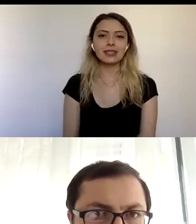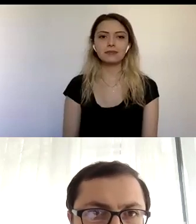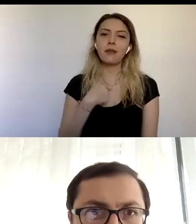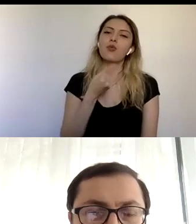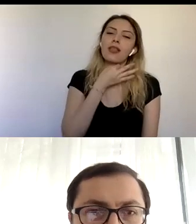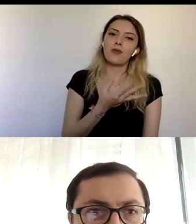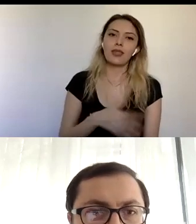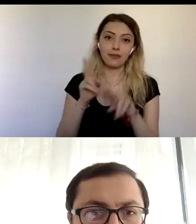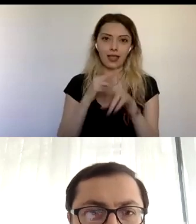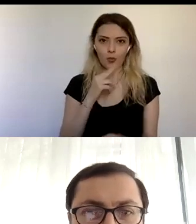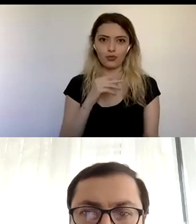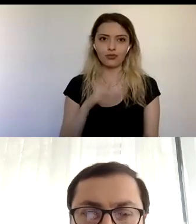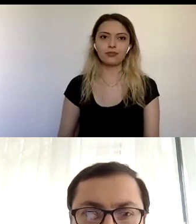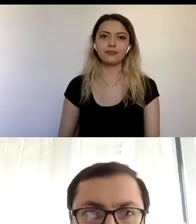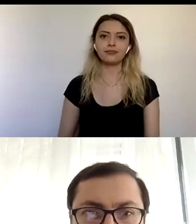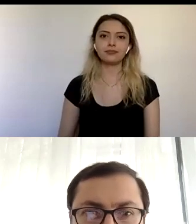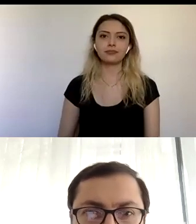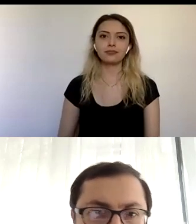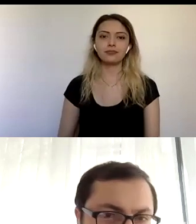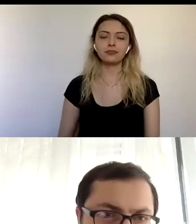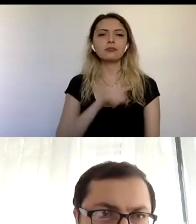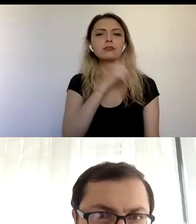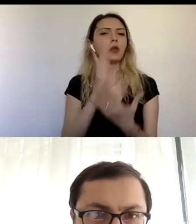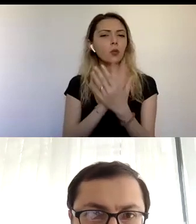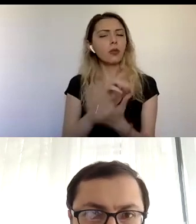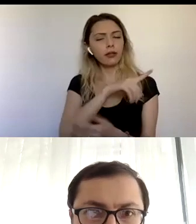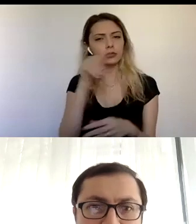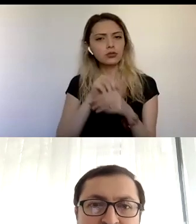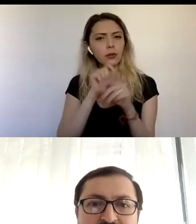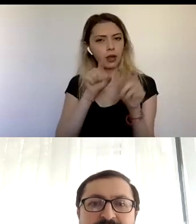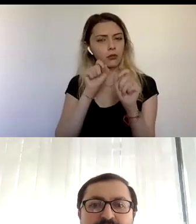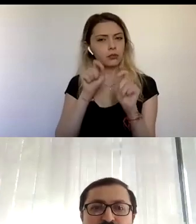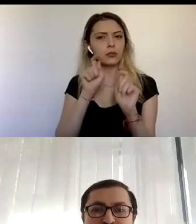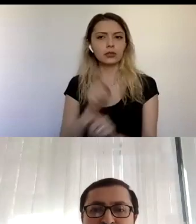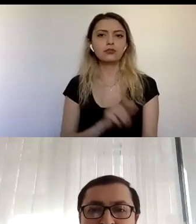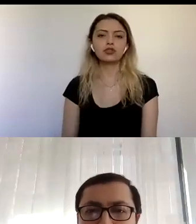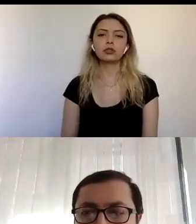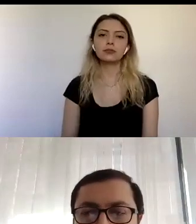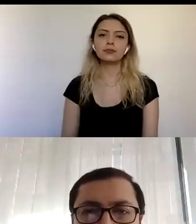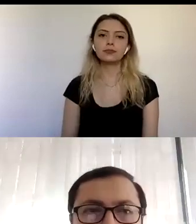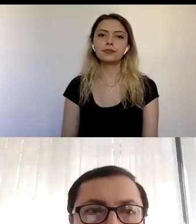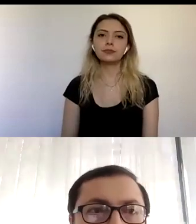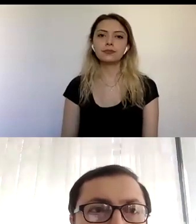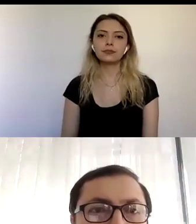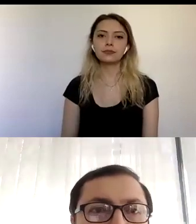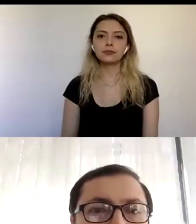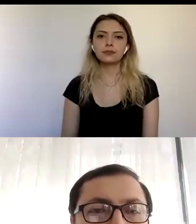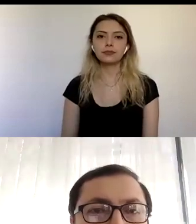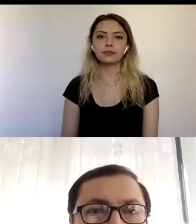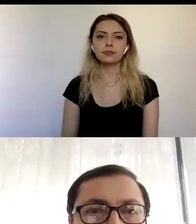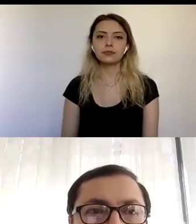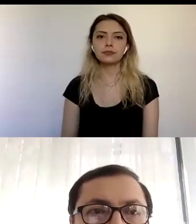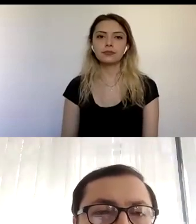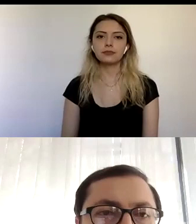yaramıştır. Zaten bütün bilgi ve belgeleri de sizlerle paylaşacaksınız diye düşünüyorum. Onun dışında Toplumsal